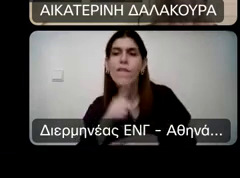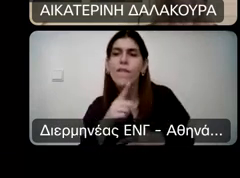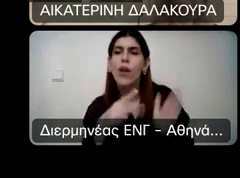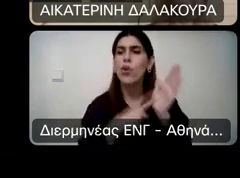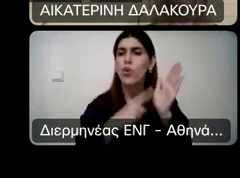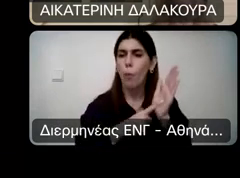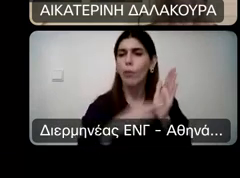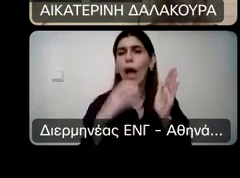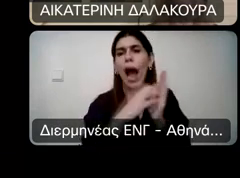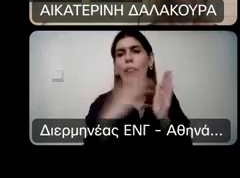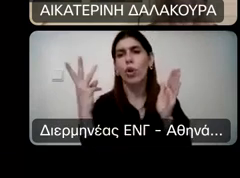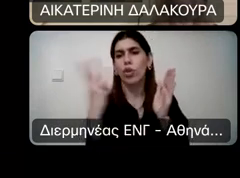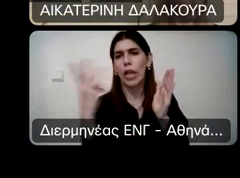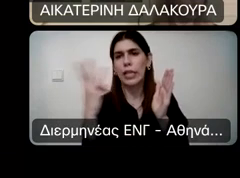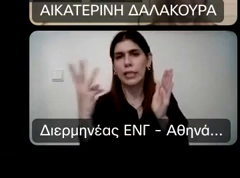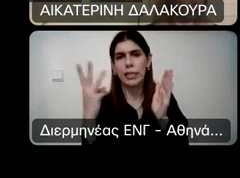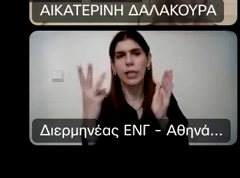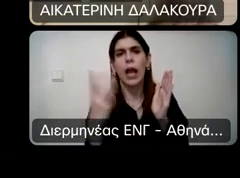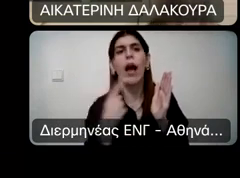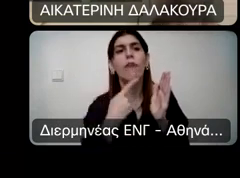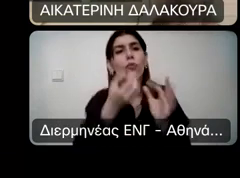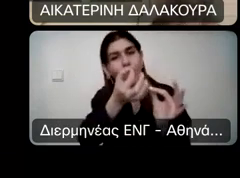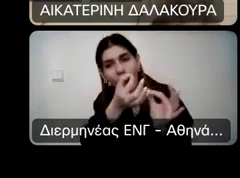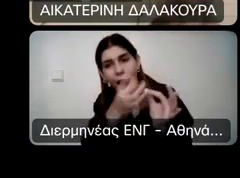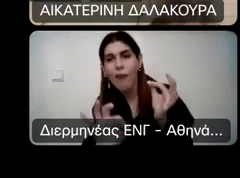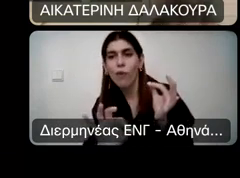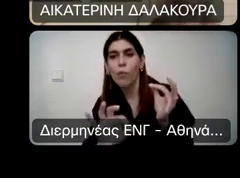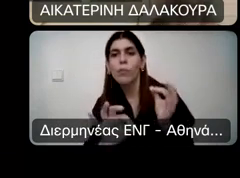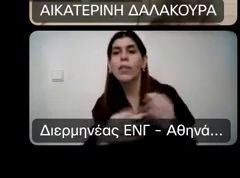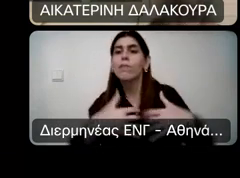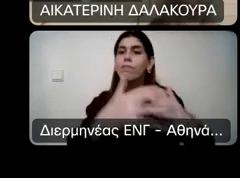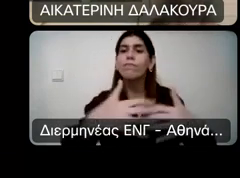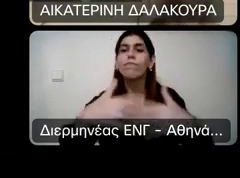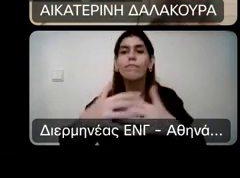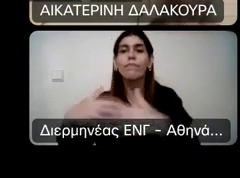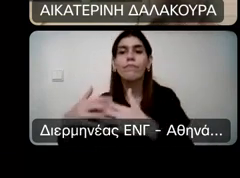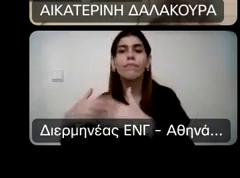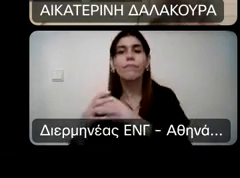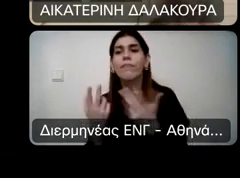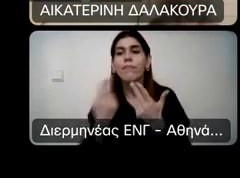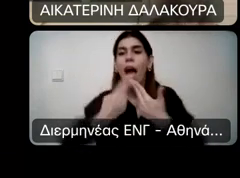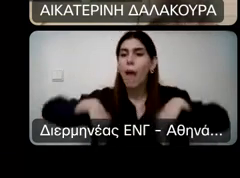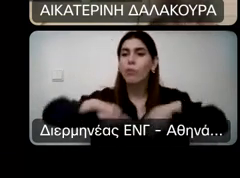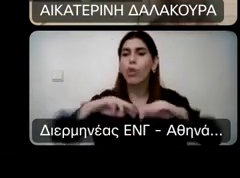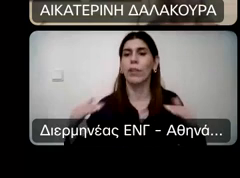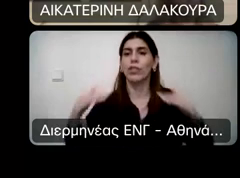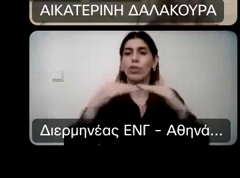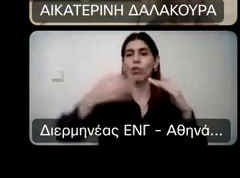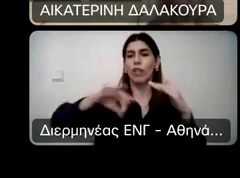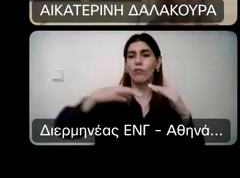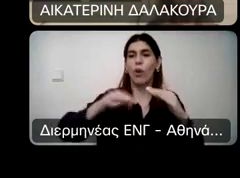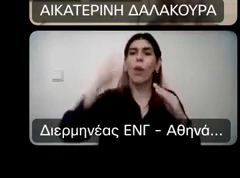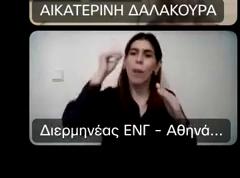άρθρο 33, έδωσε το έναυσμα για την ίδρυση των Επιτροπών Ισότητας των Φύλων στα